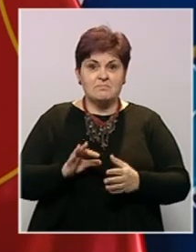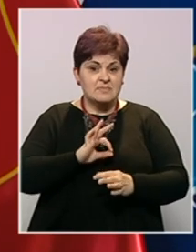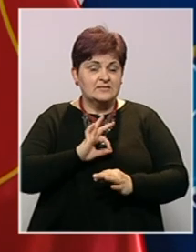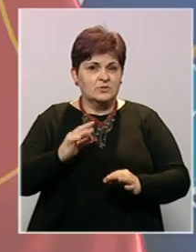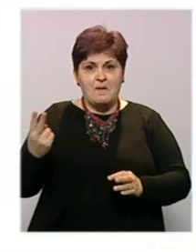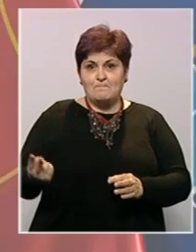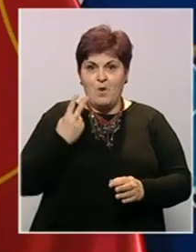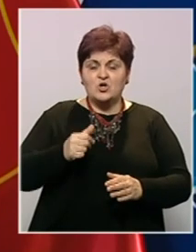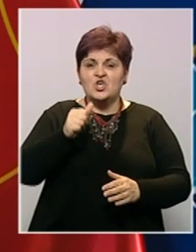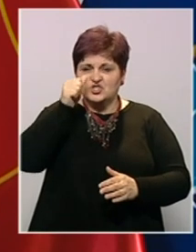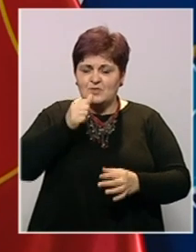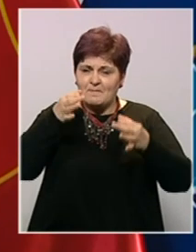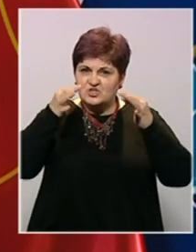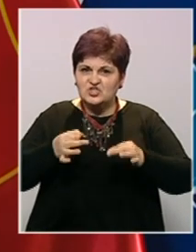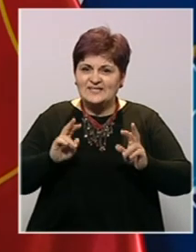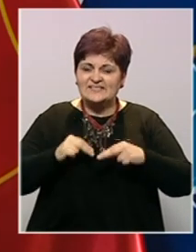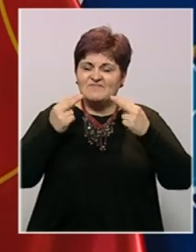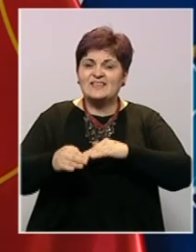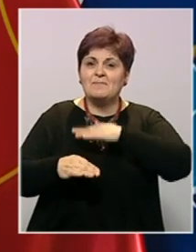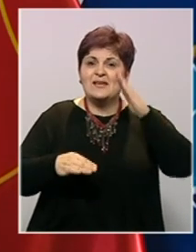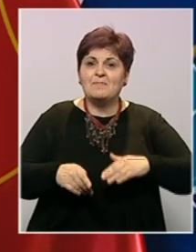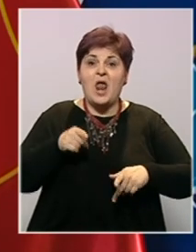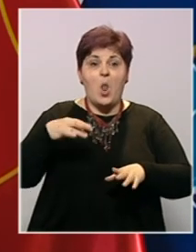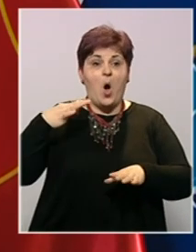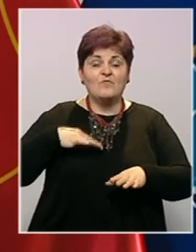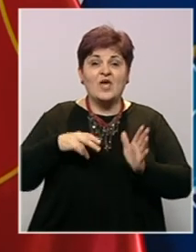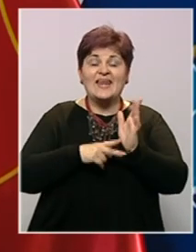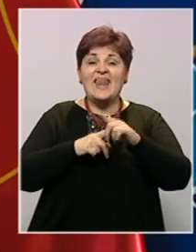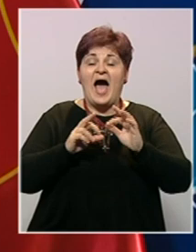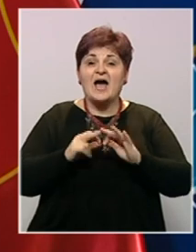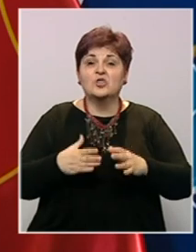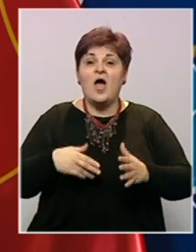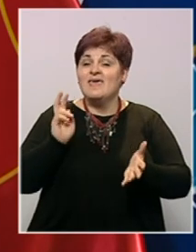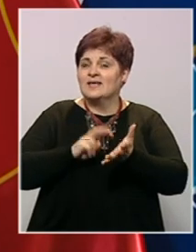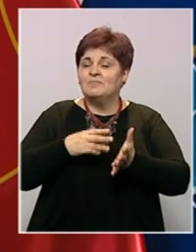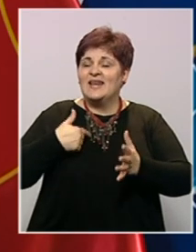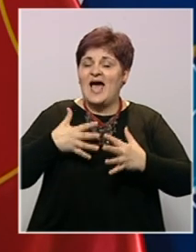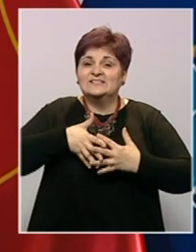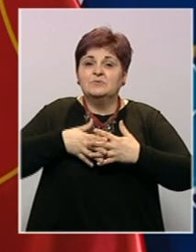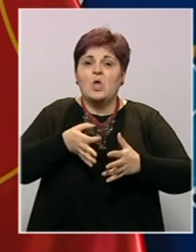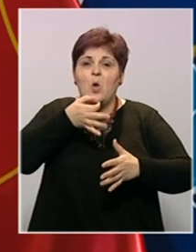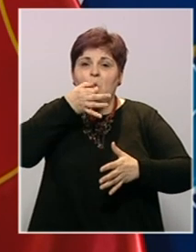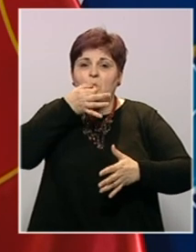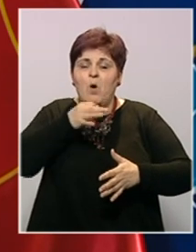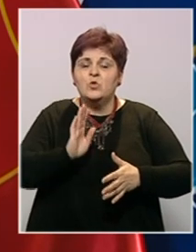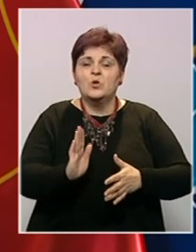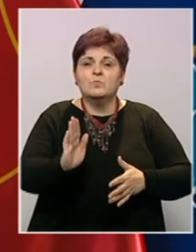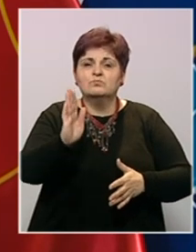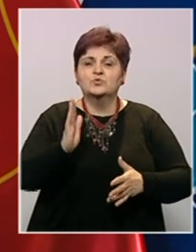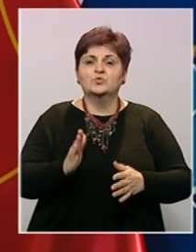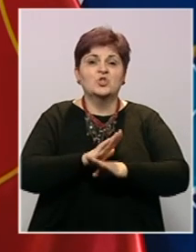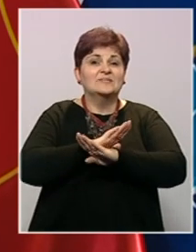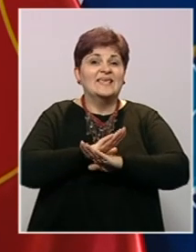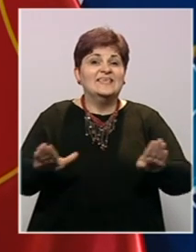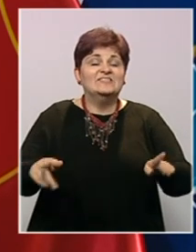sam ponosna što imam privilegiju da se vratim na Balkan na ovoj dužnosti u NATO i radujem se našoj saradnji za bolju i prosperitetniju budućnost